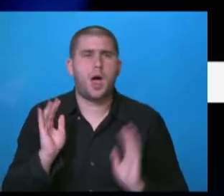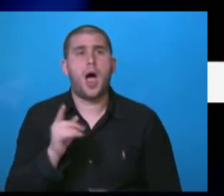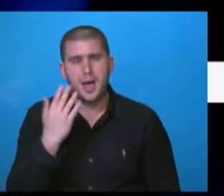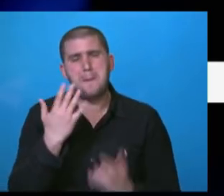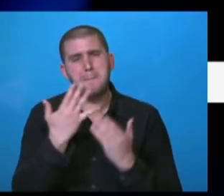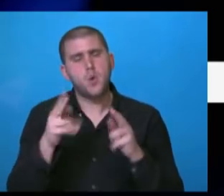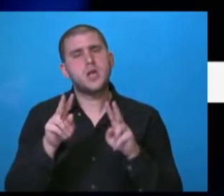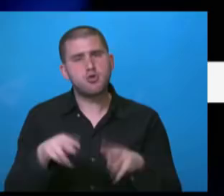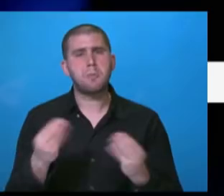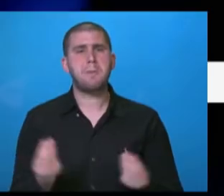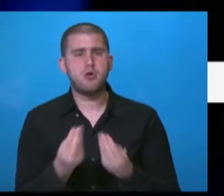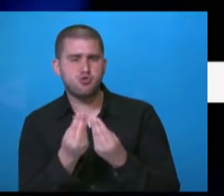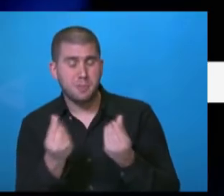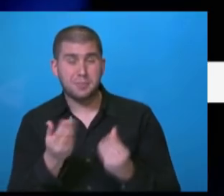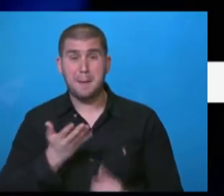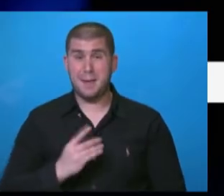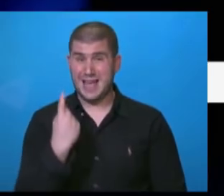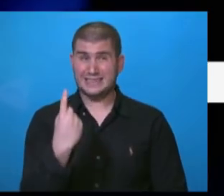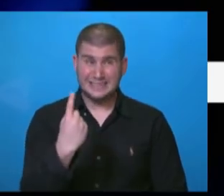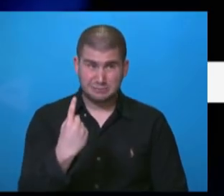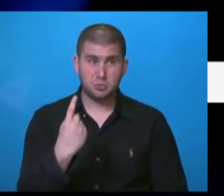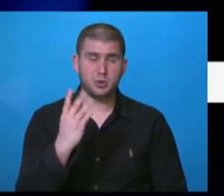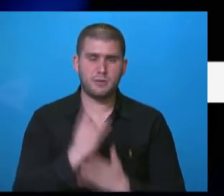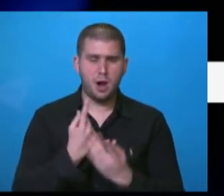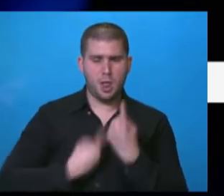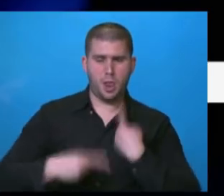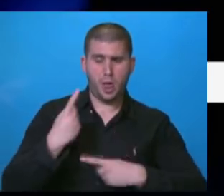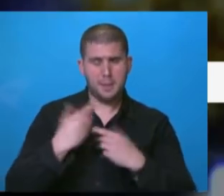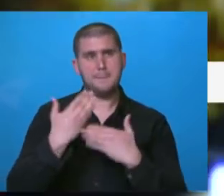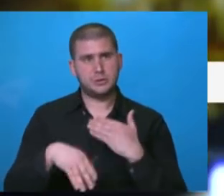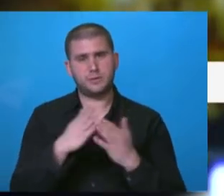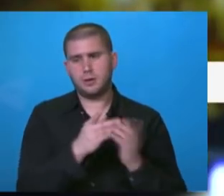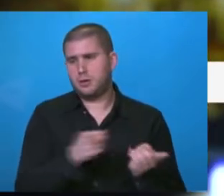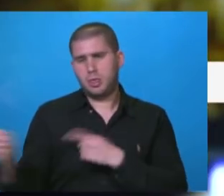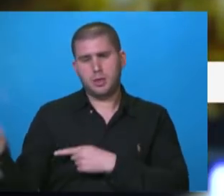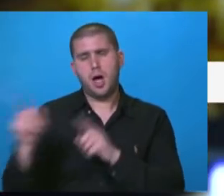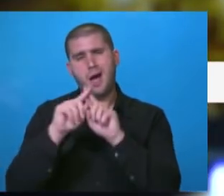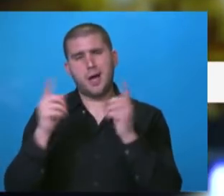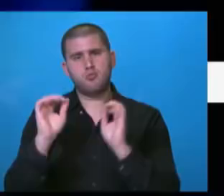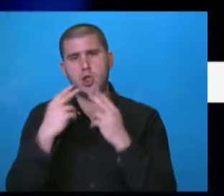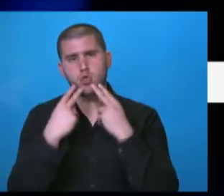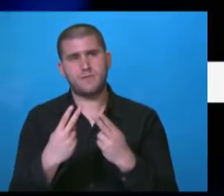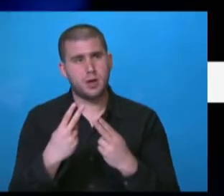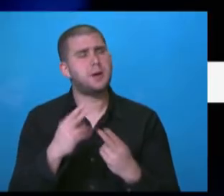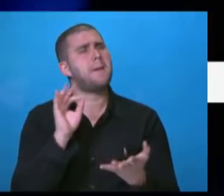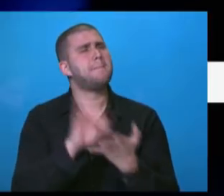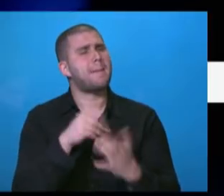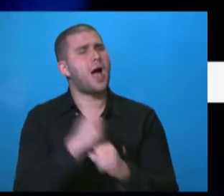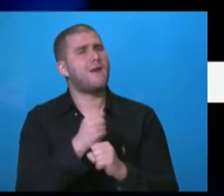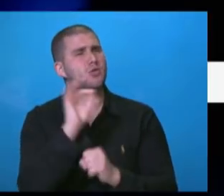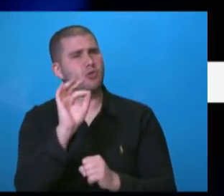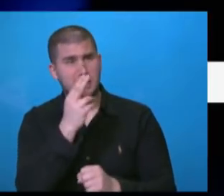שיש שם איזשהו משהו. הבן עצמו די התחמק, ובסופו של דבר הפנה אותי למישהו אחר בשביל תגובות. במהלך העבודה, אגב,